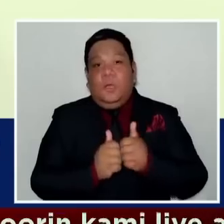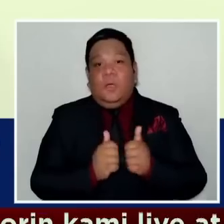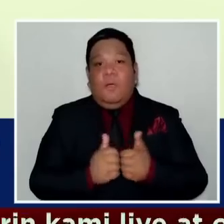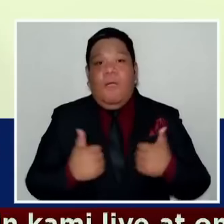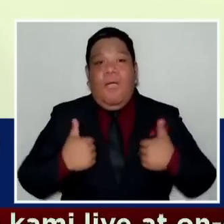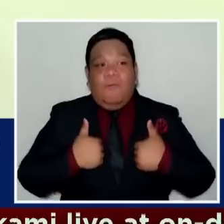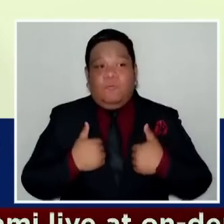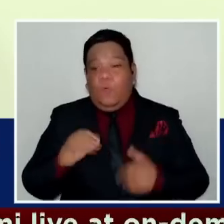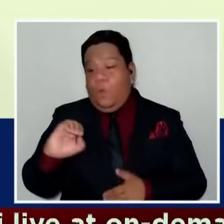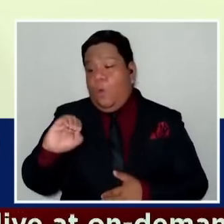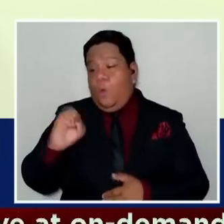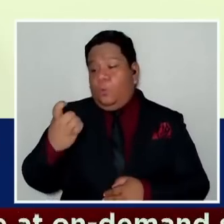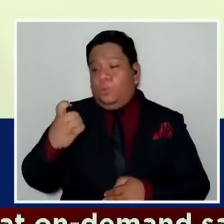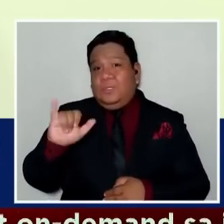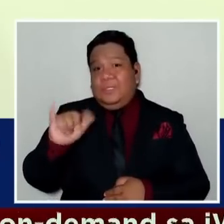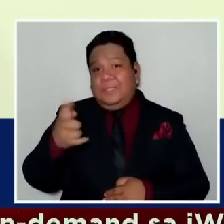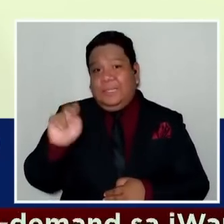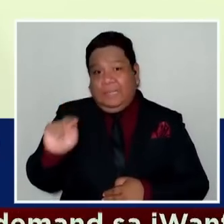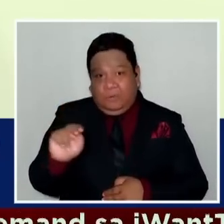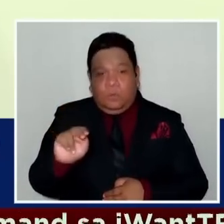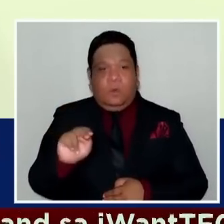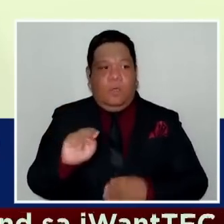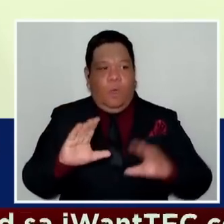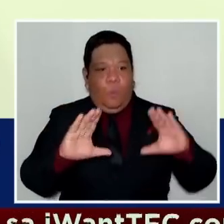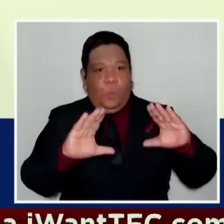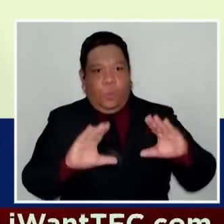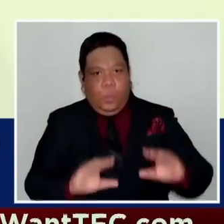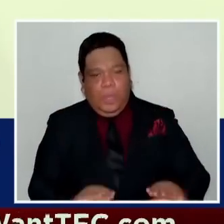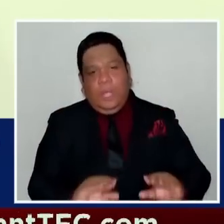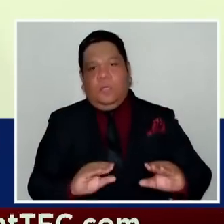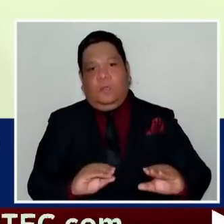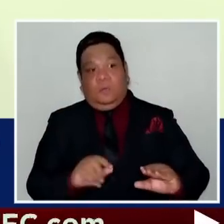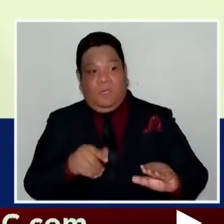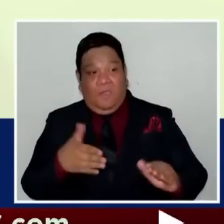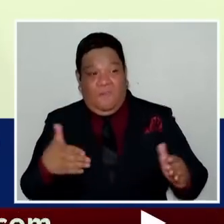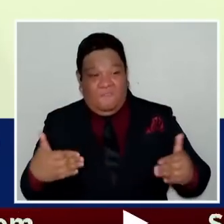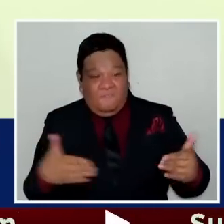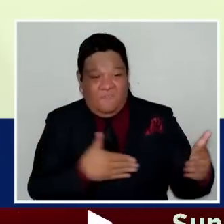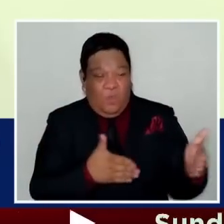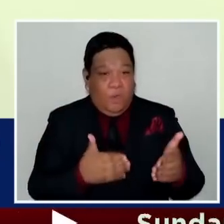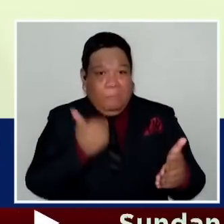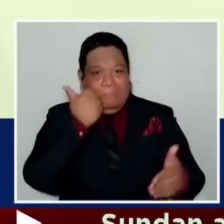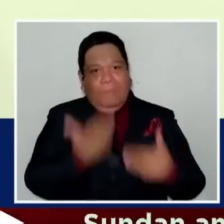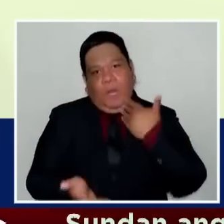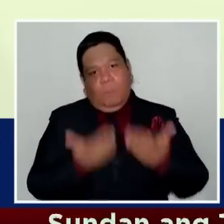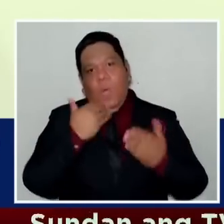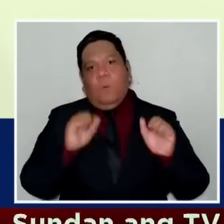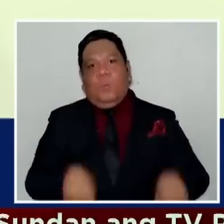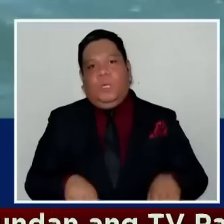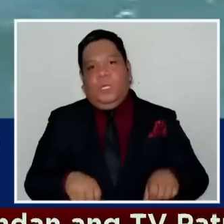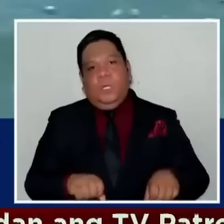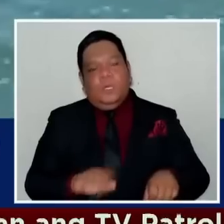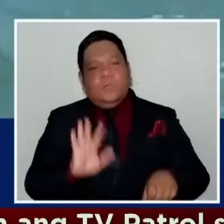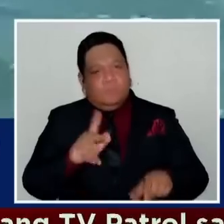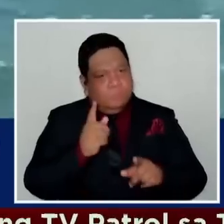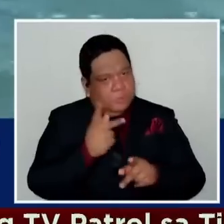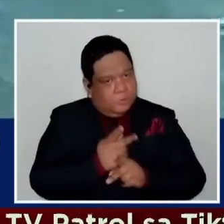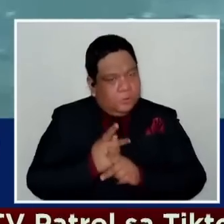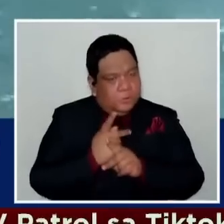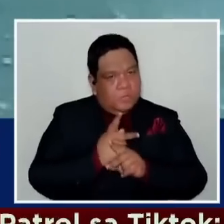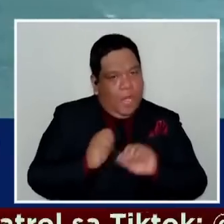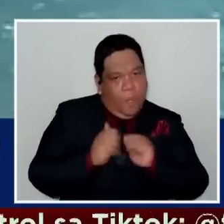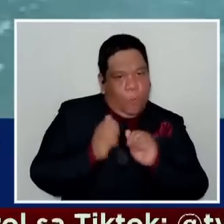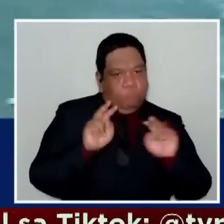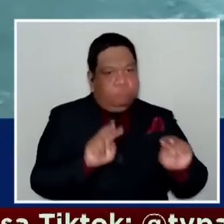at maaaring manghulugan ng mga fish kill kung hindi natin magagawa ang mga kaukulang mitigating measures. Kaya